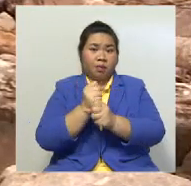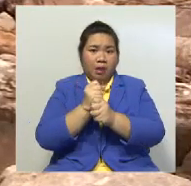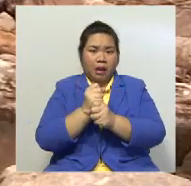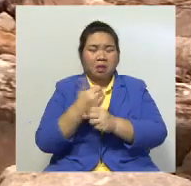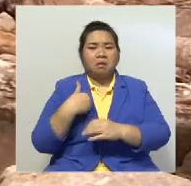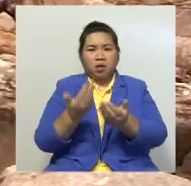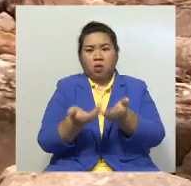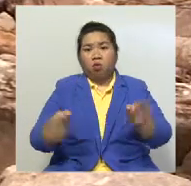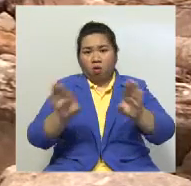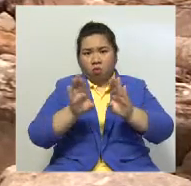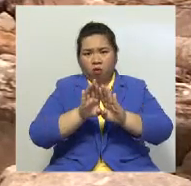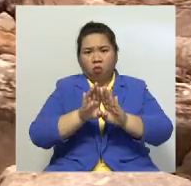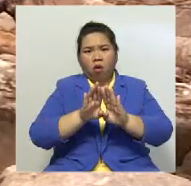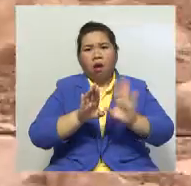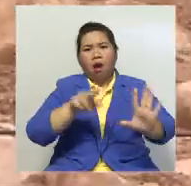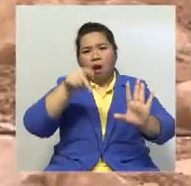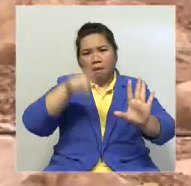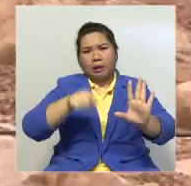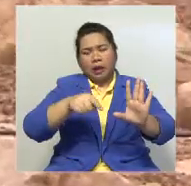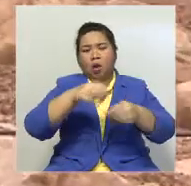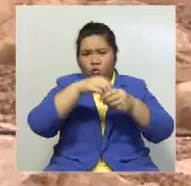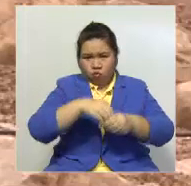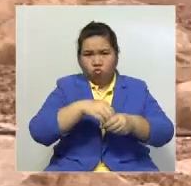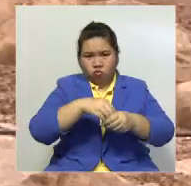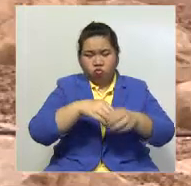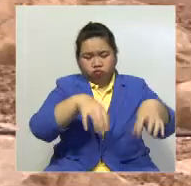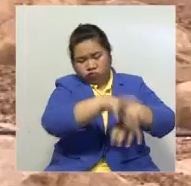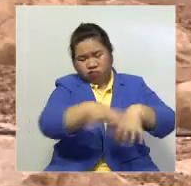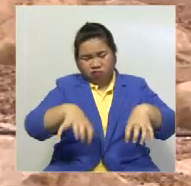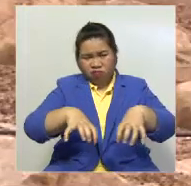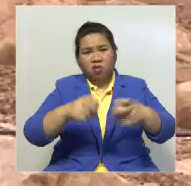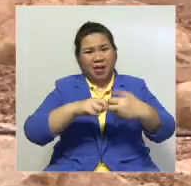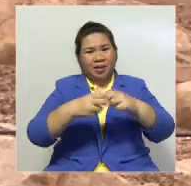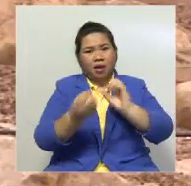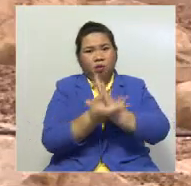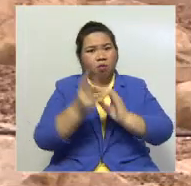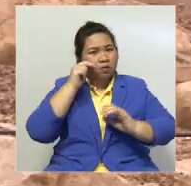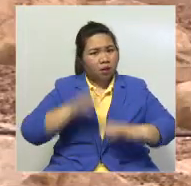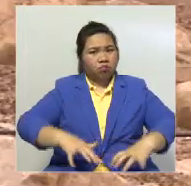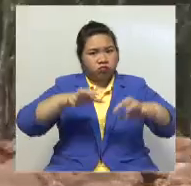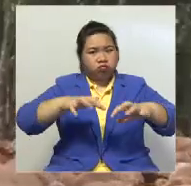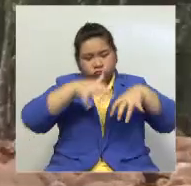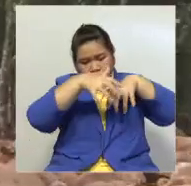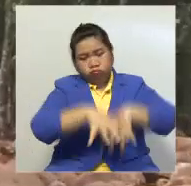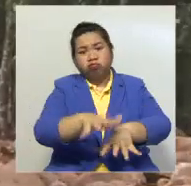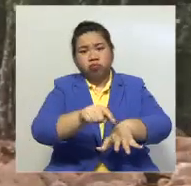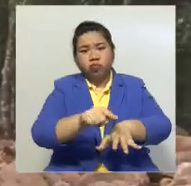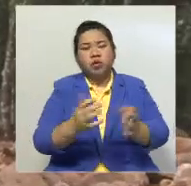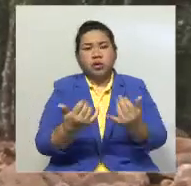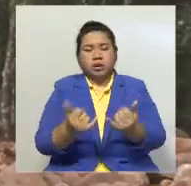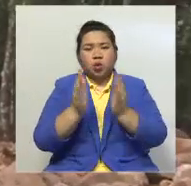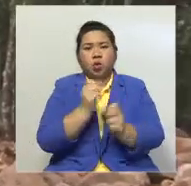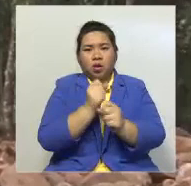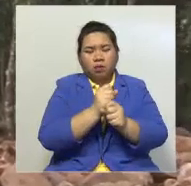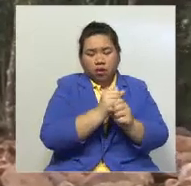ามีครอบครัวกว่า 5,000 ครอบครัวอาศัยอยู่ในหมู่บ้านดังกล่าวซึ่งได้รับผลกระทบจากเหตุการณ์น้ำท่วมฉับพลันค่ะโดยเจ้าหน้า